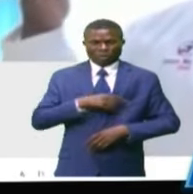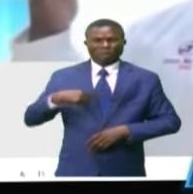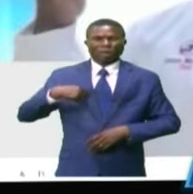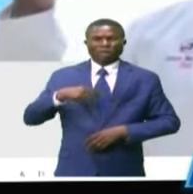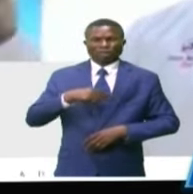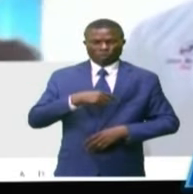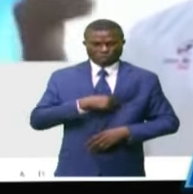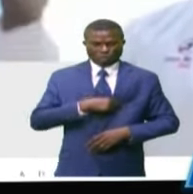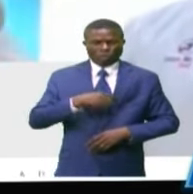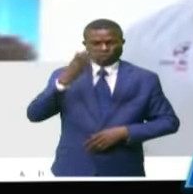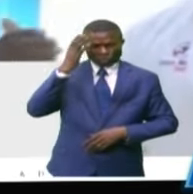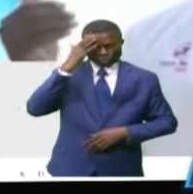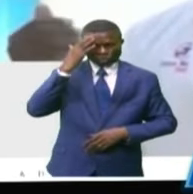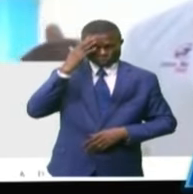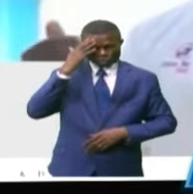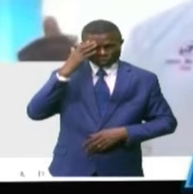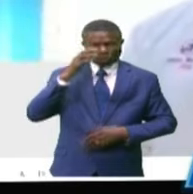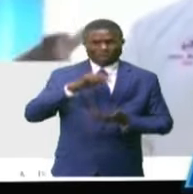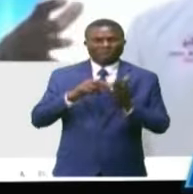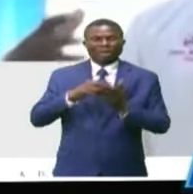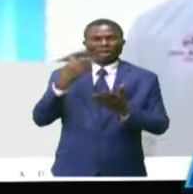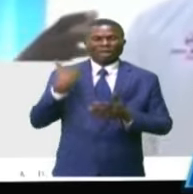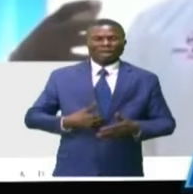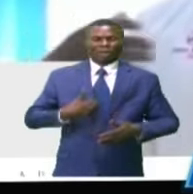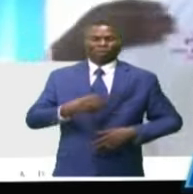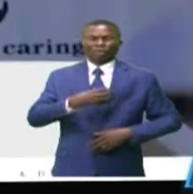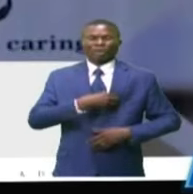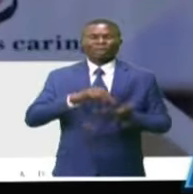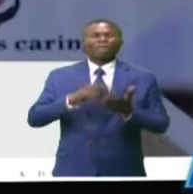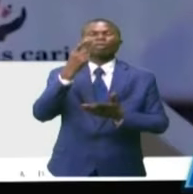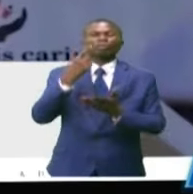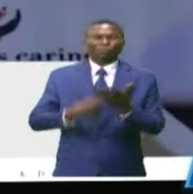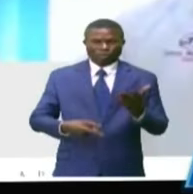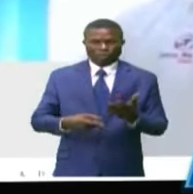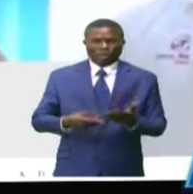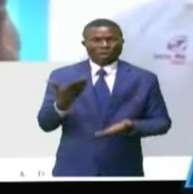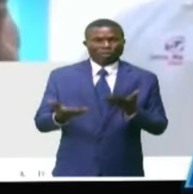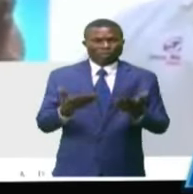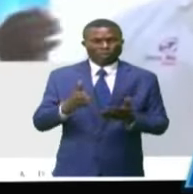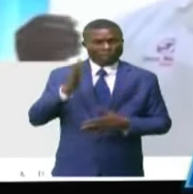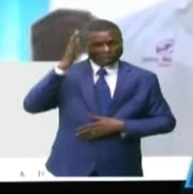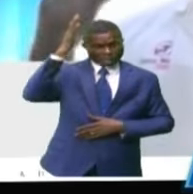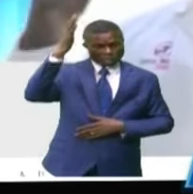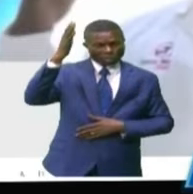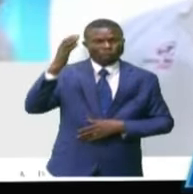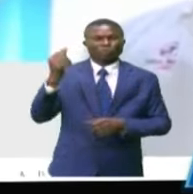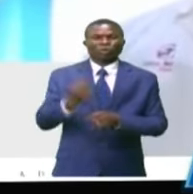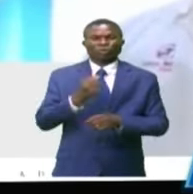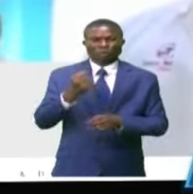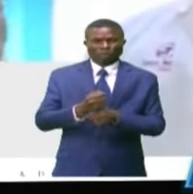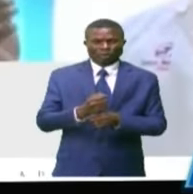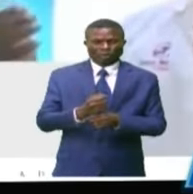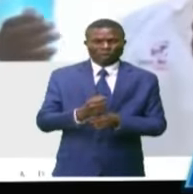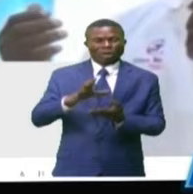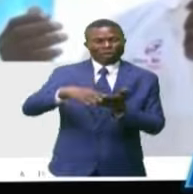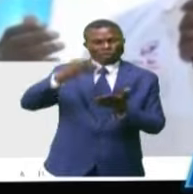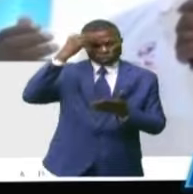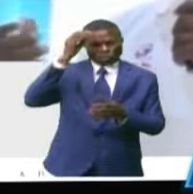background, nous savons déjà ce que ça veut dire une chirurgie cardiaque maintenant. Je crois que dans les prochaines missions, nous aurons un peu